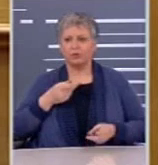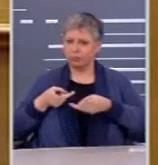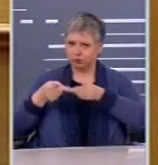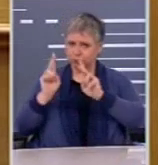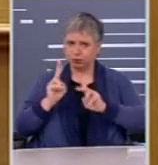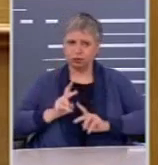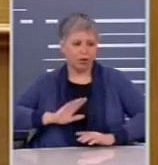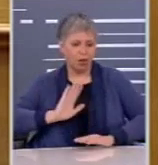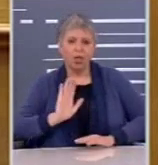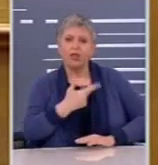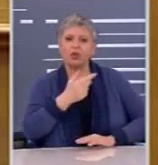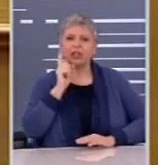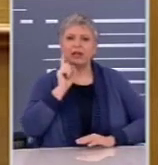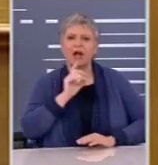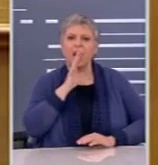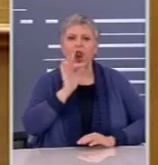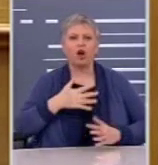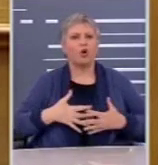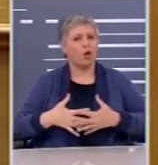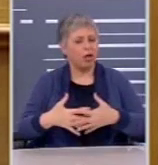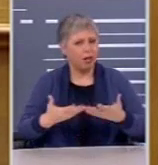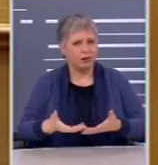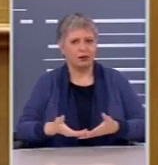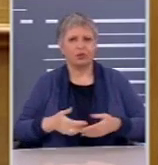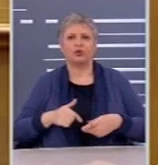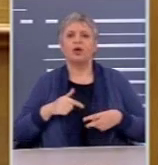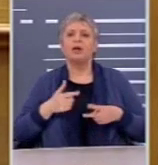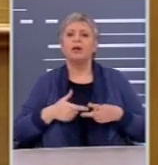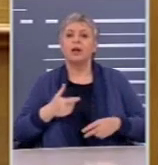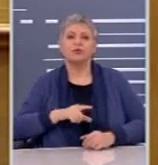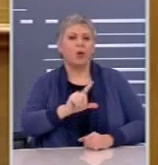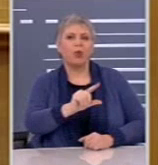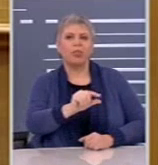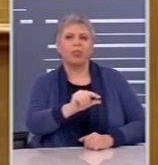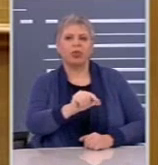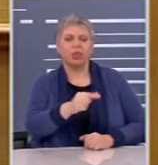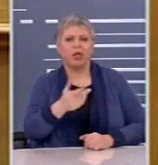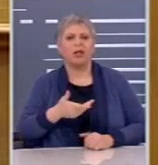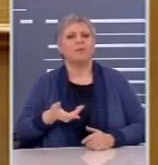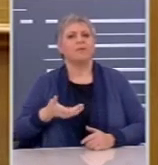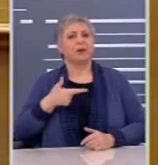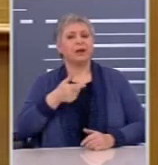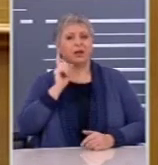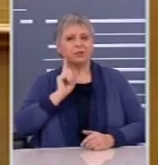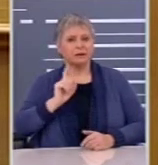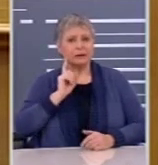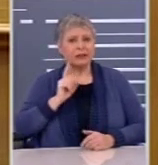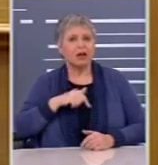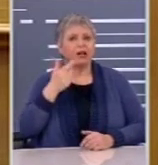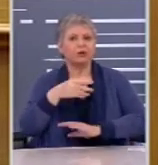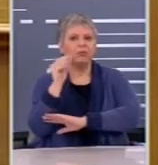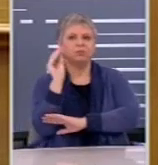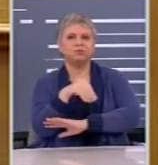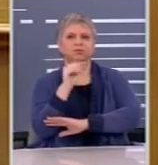εργαζόμενη λόγω εγκυμοσύνης. Καμία εργαζόμενη να μην αμείβεται με λιγότερα χρήματα. Καμία εργαζόμενη να μην πέφτει θύμα